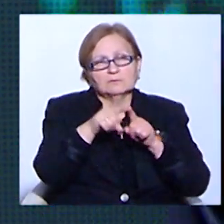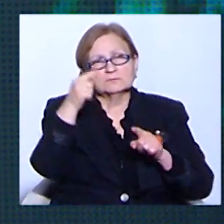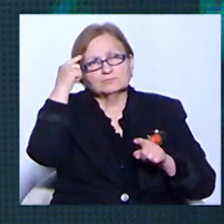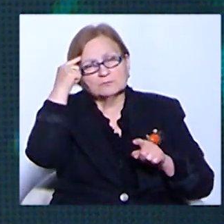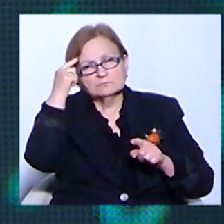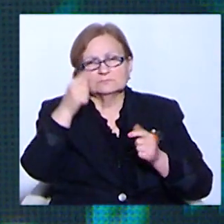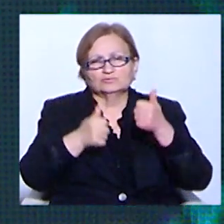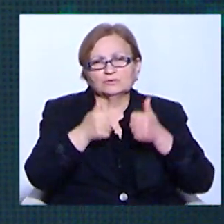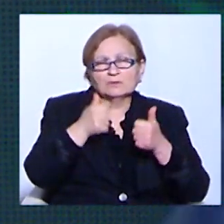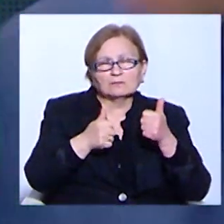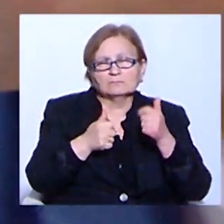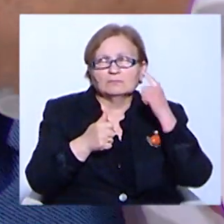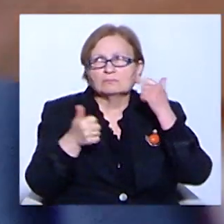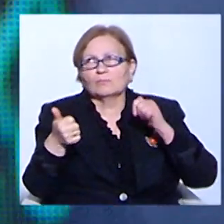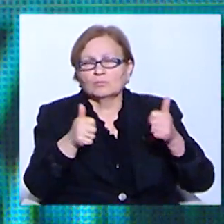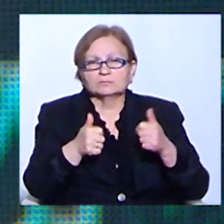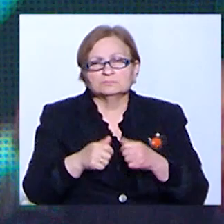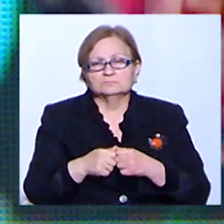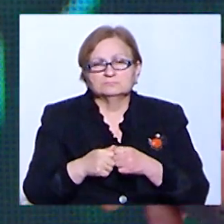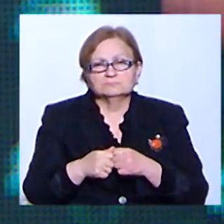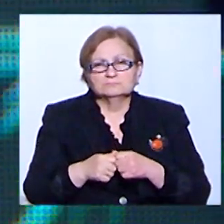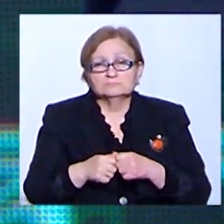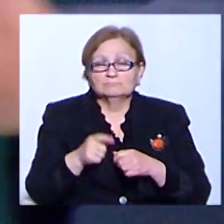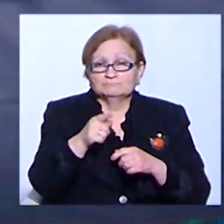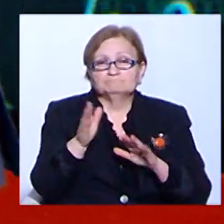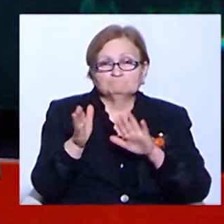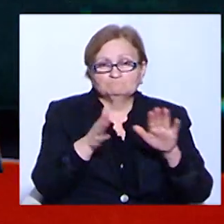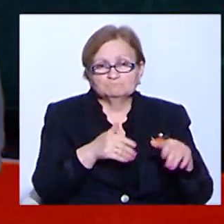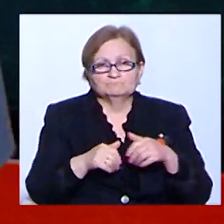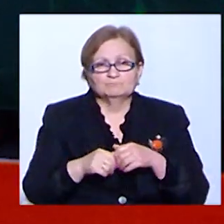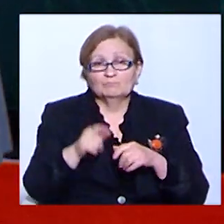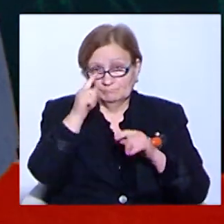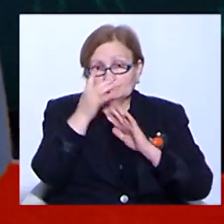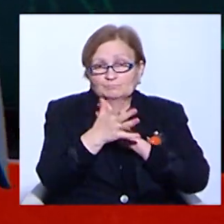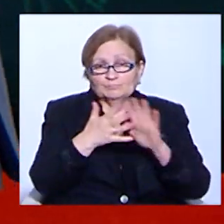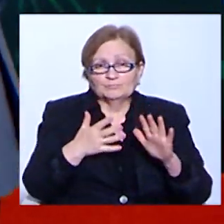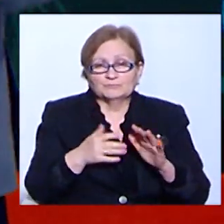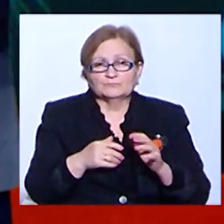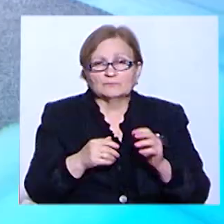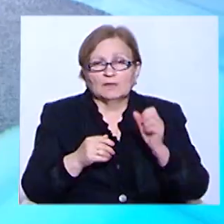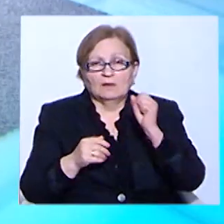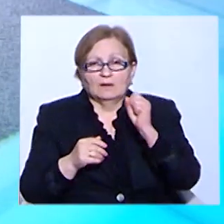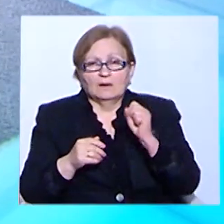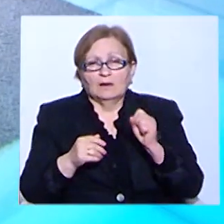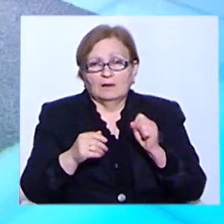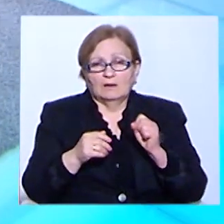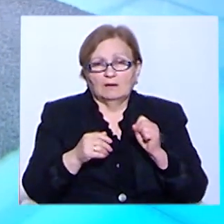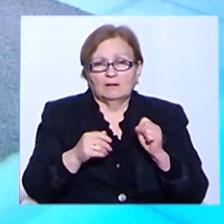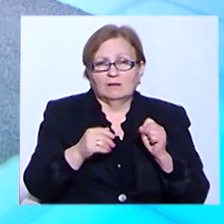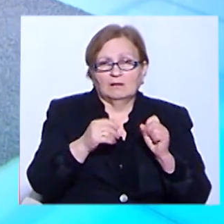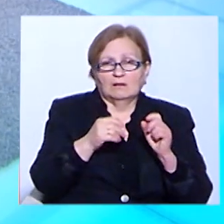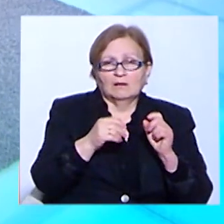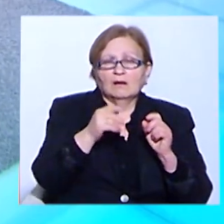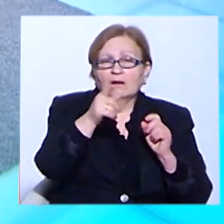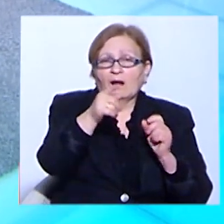და დახმის გაკეთებაზე. კარგი, ეს ცნება გავიაზრეთ, რატომ არის ა ხარისხად. ნახა, თუ კუბზე კუბისთვის არის სწორი,